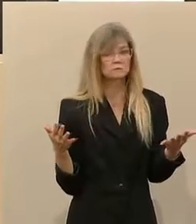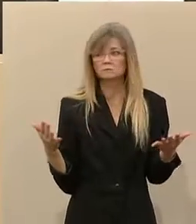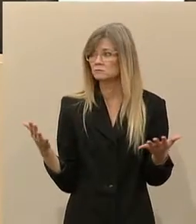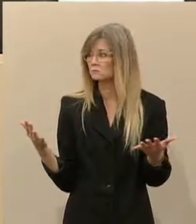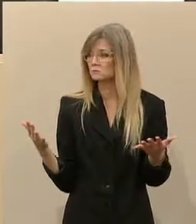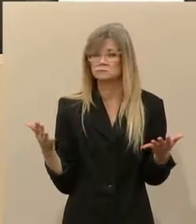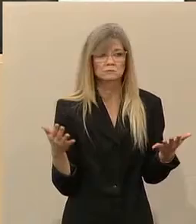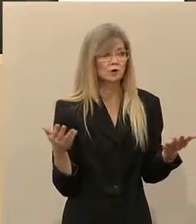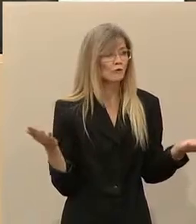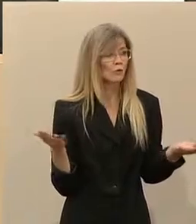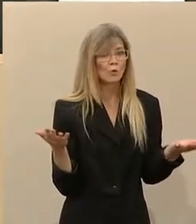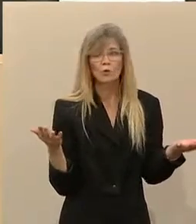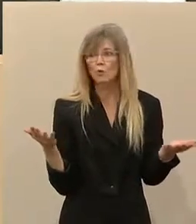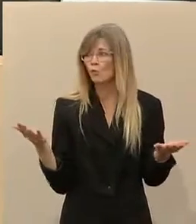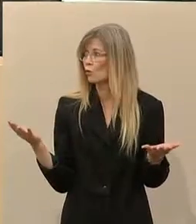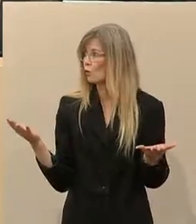sind Sie?